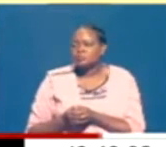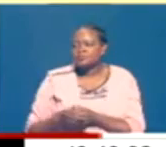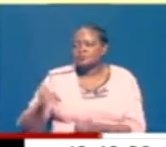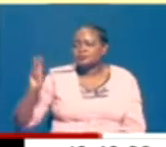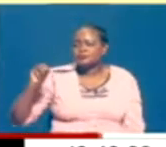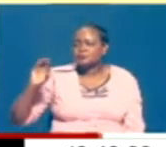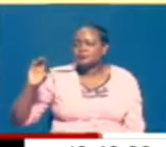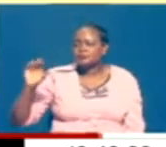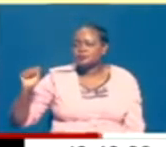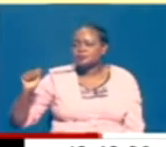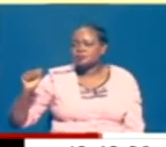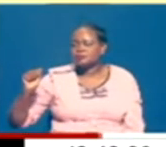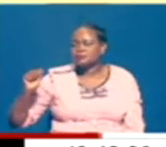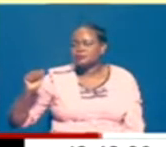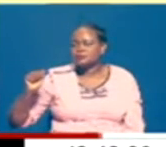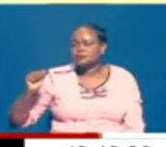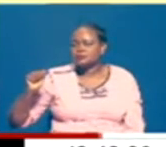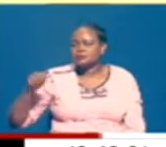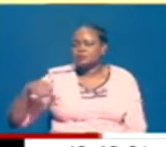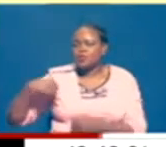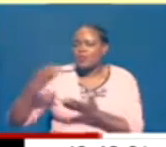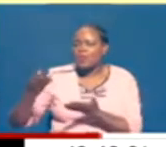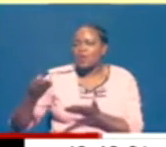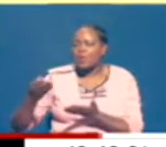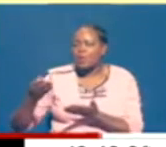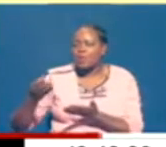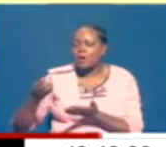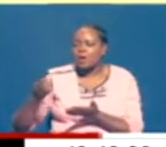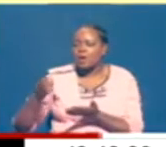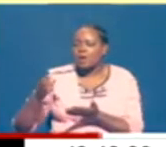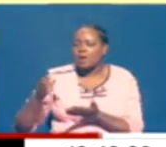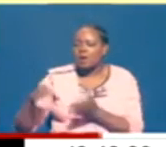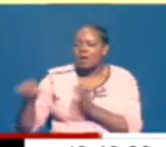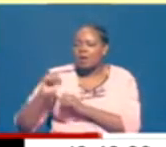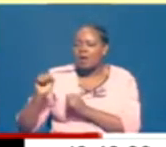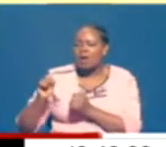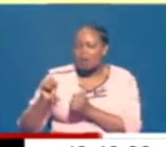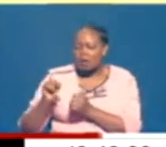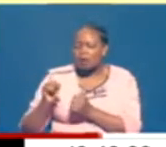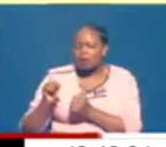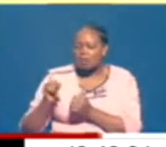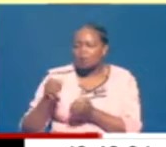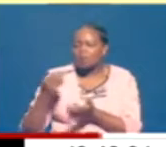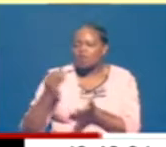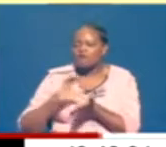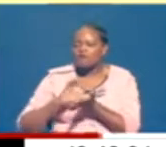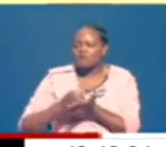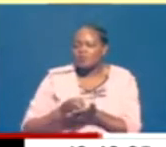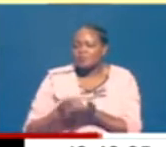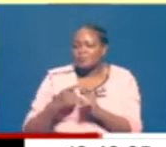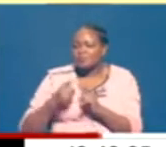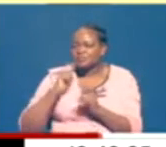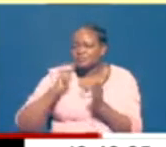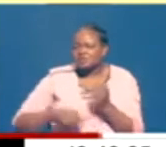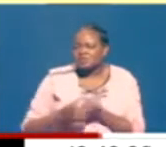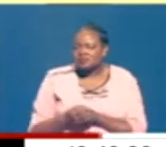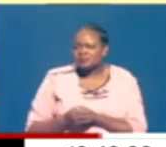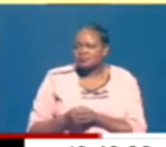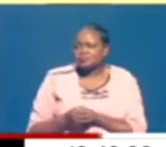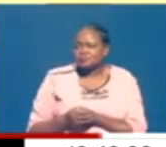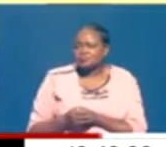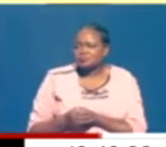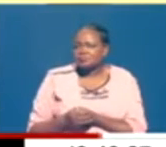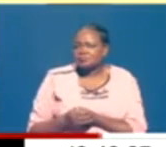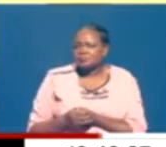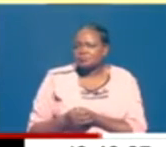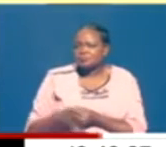kupewa kupewa ile car grant. Mm-hmm. Lakini ukisikiza Judge Kiage aliendea kwa sana, akasema kwamba